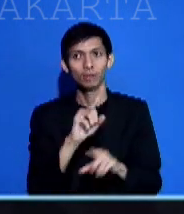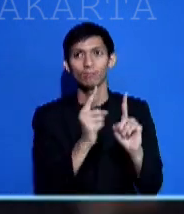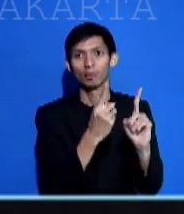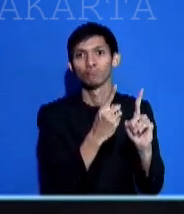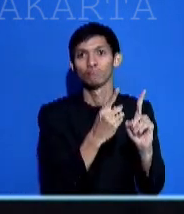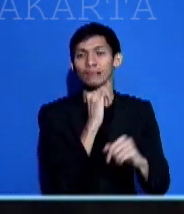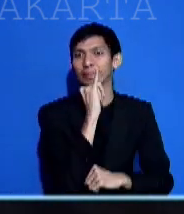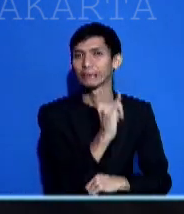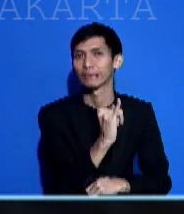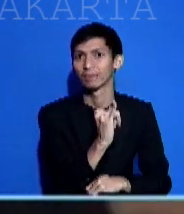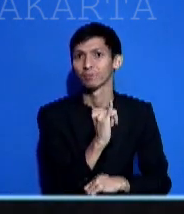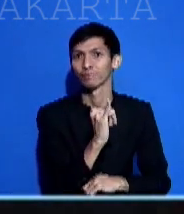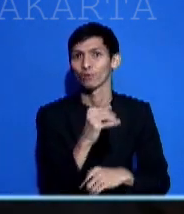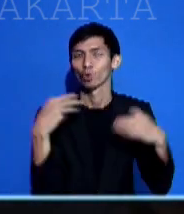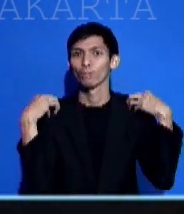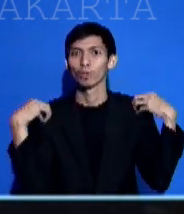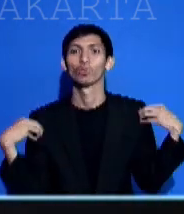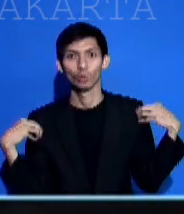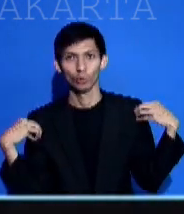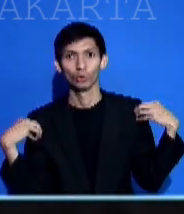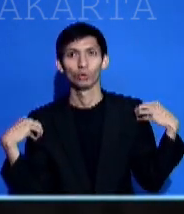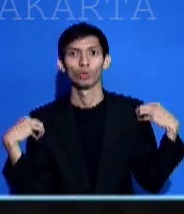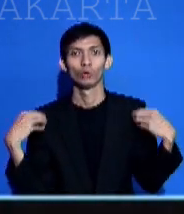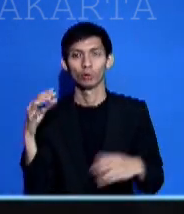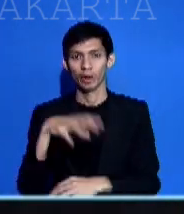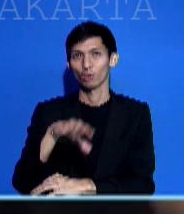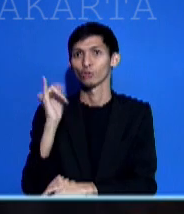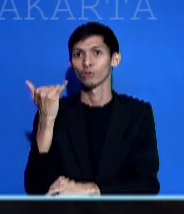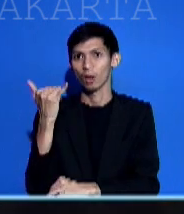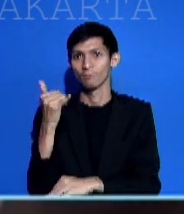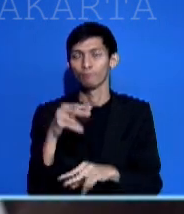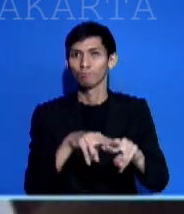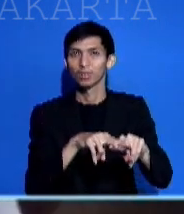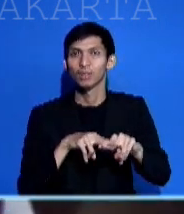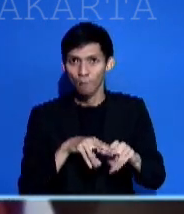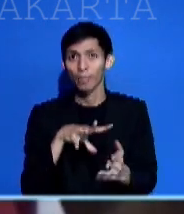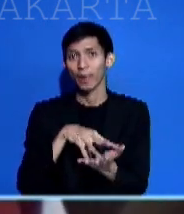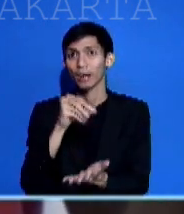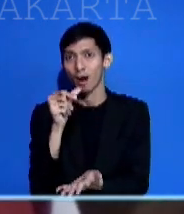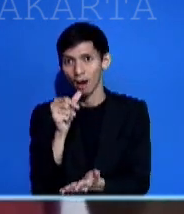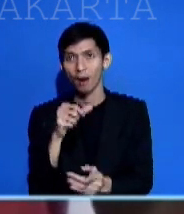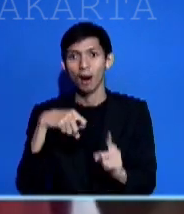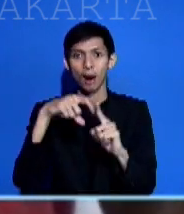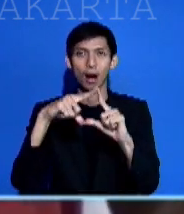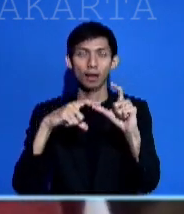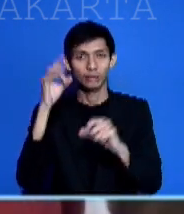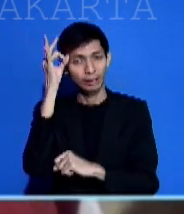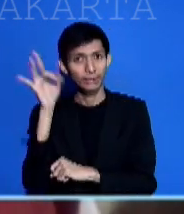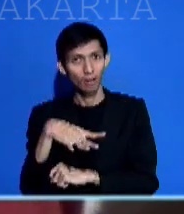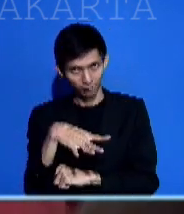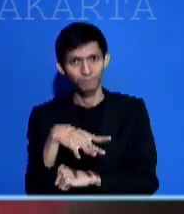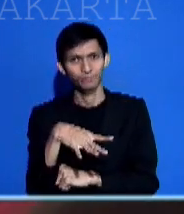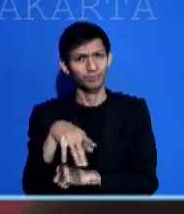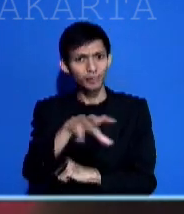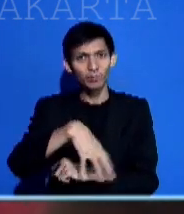izin dari Gubernur Daerah Istimewa Yogyakarta untuk menyewakan tanah KH desa Candi Binangun yang terletak di padukuhan Bulus